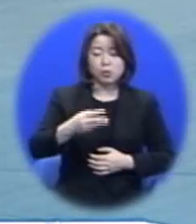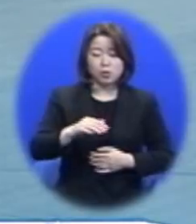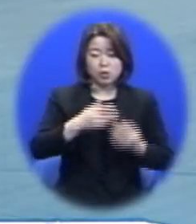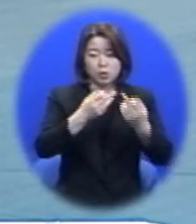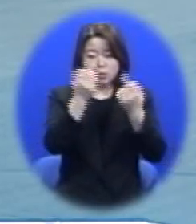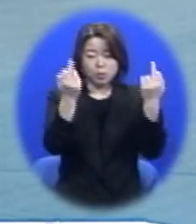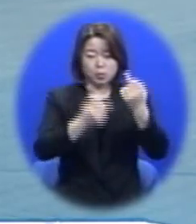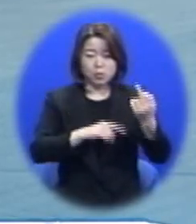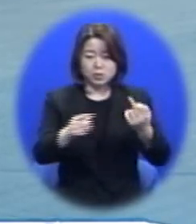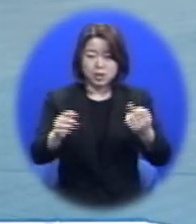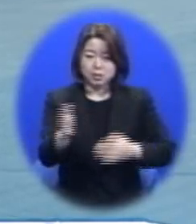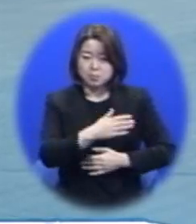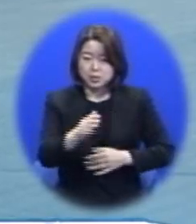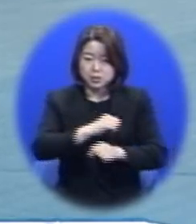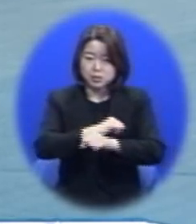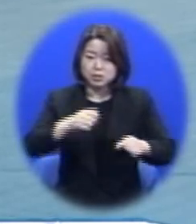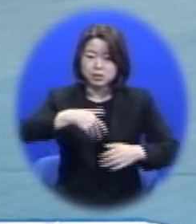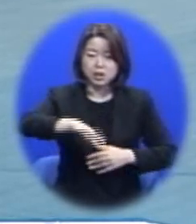찬송을 못하는 거죠.